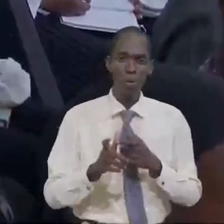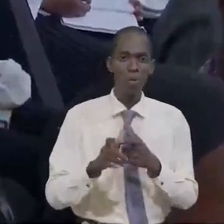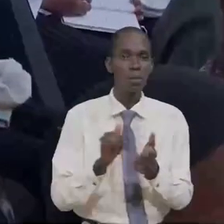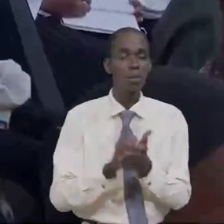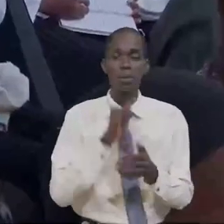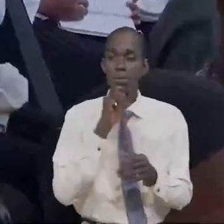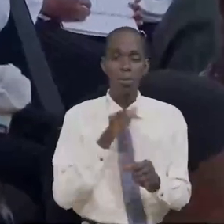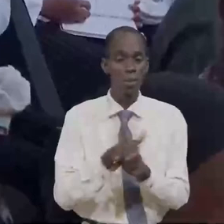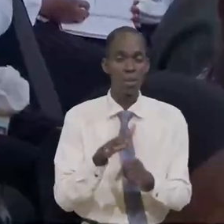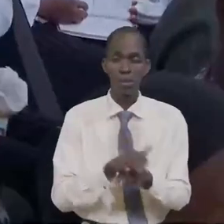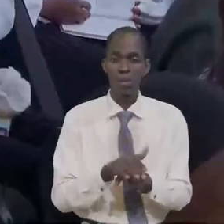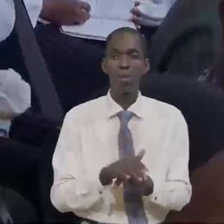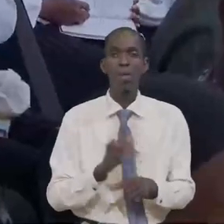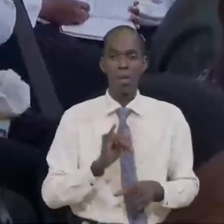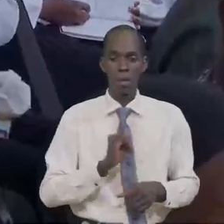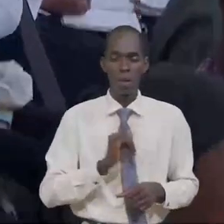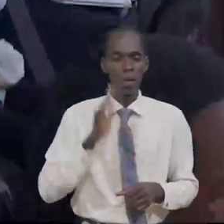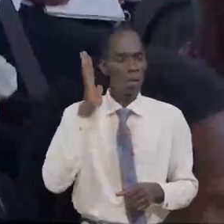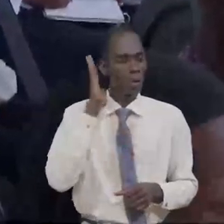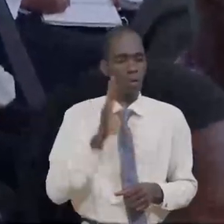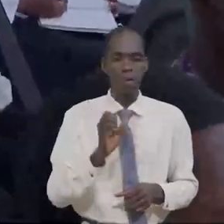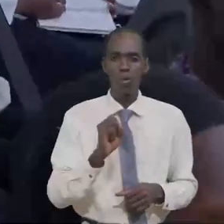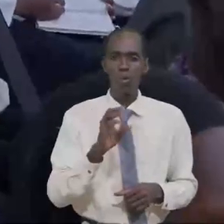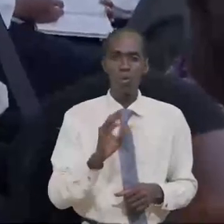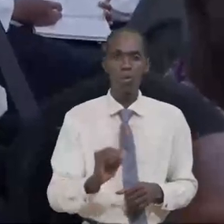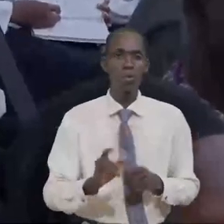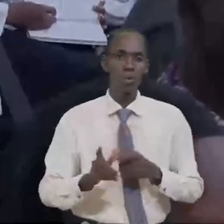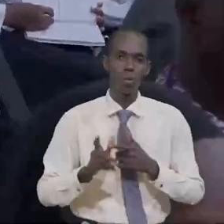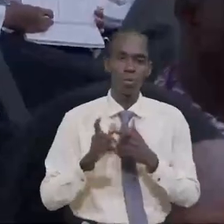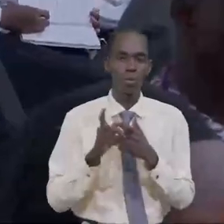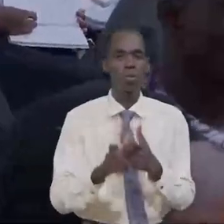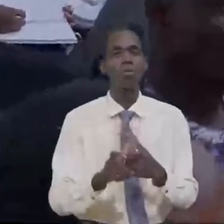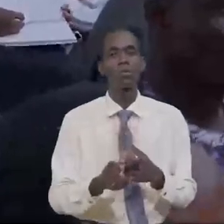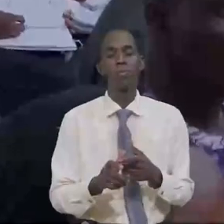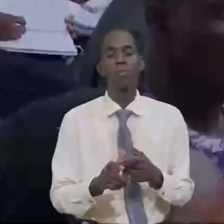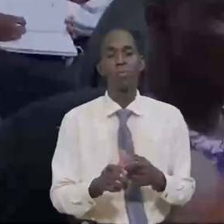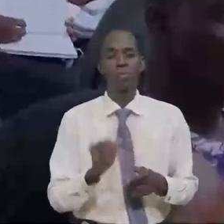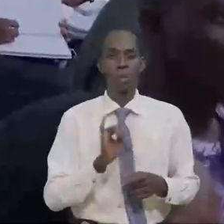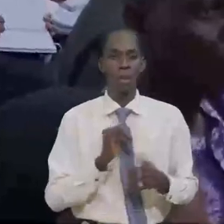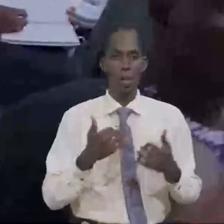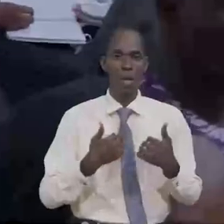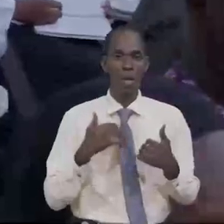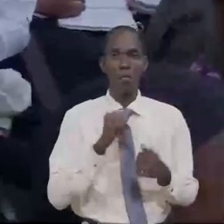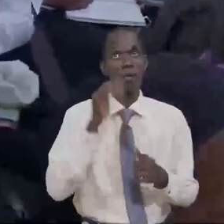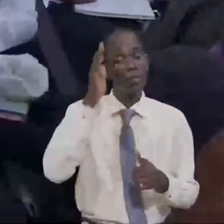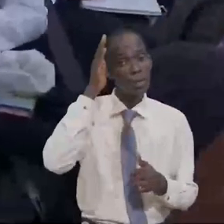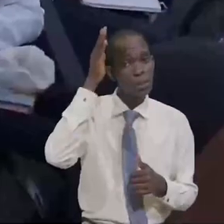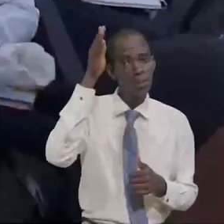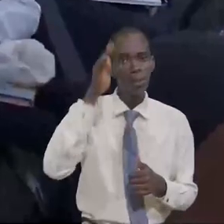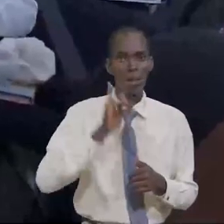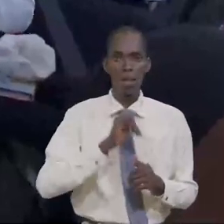je vais courir de sorte j'ai une destination parlons de toi j'ai